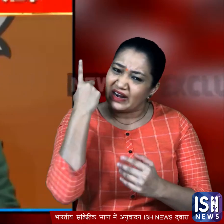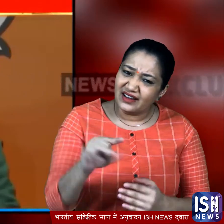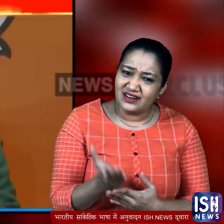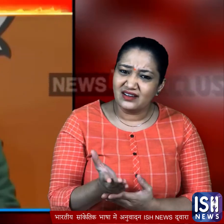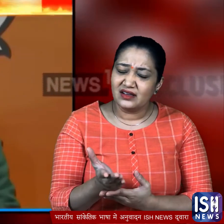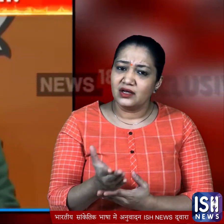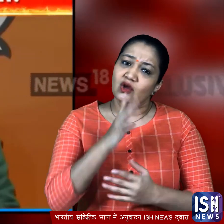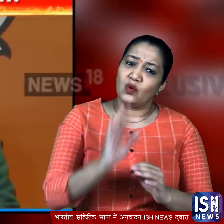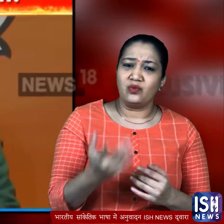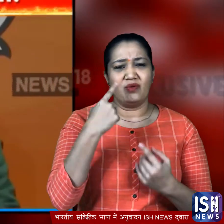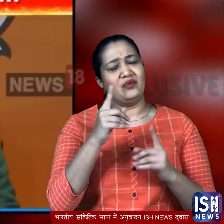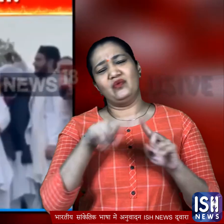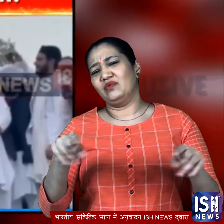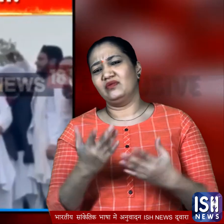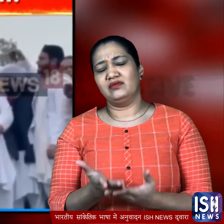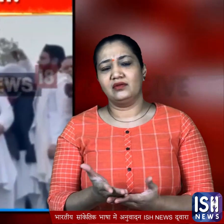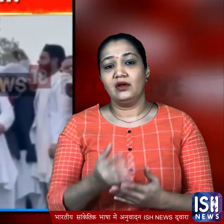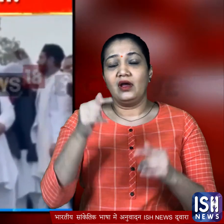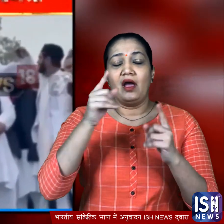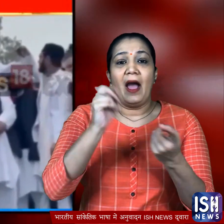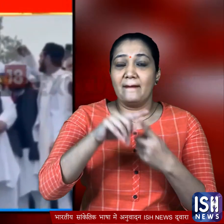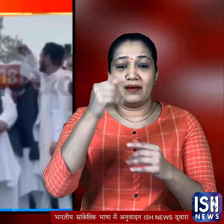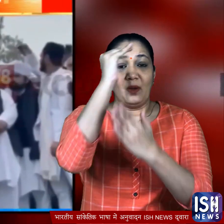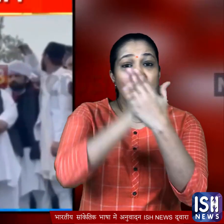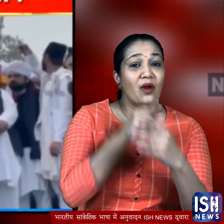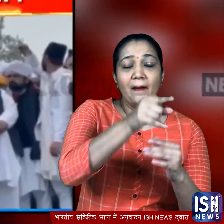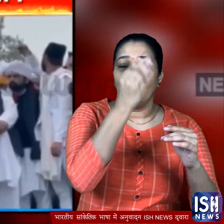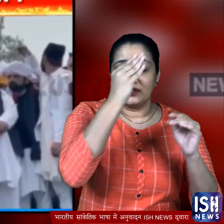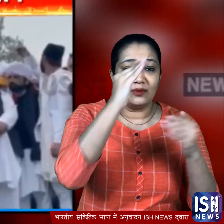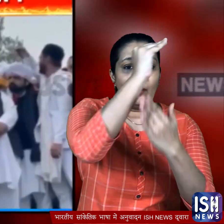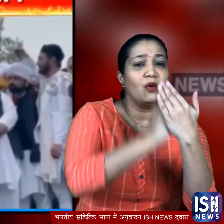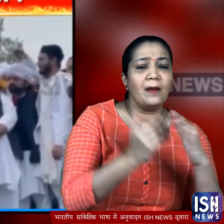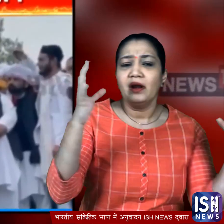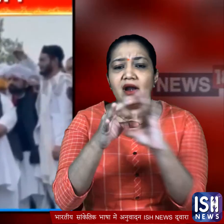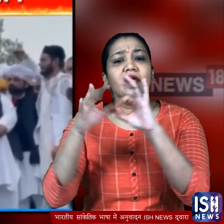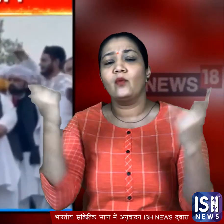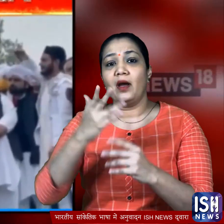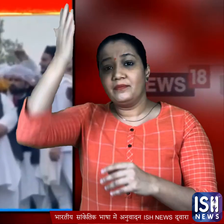हैं और आखिरकार उनको समर्थन मिलता भी। तौकीर रजा ने बरेली में जो मुस्लिम सम्मेलन किया था,